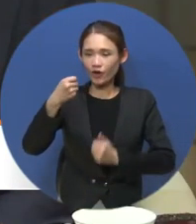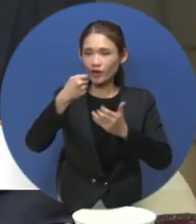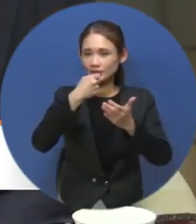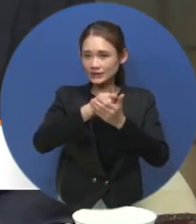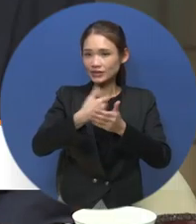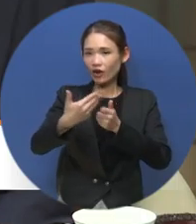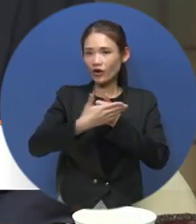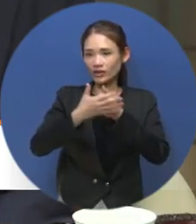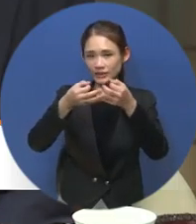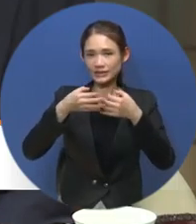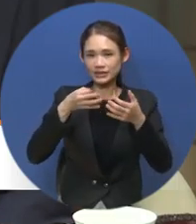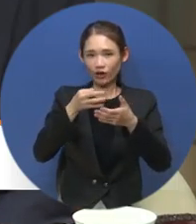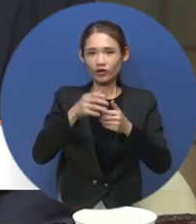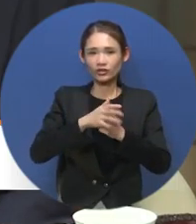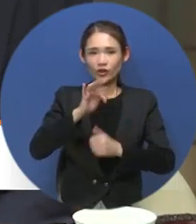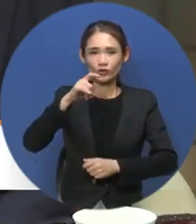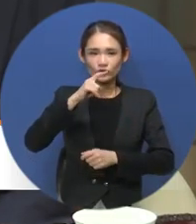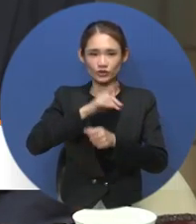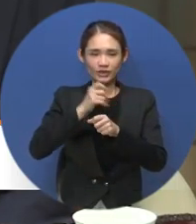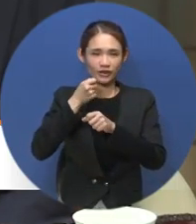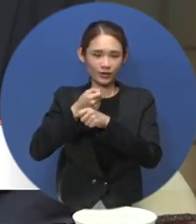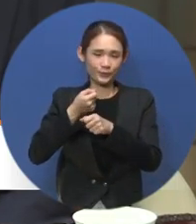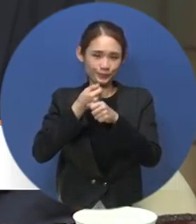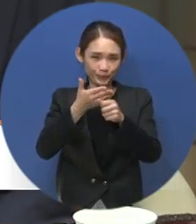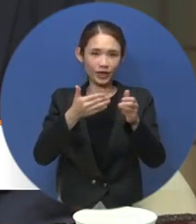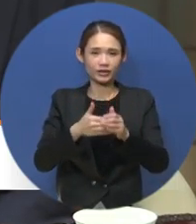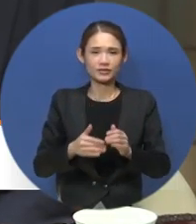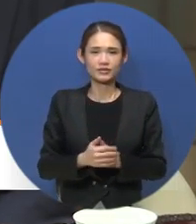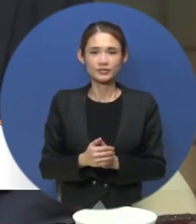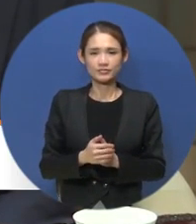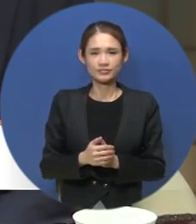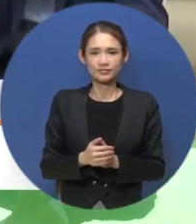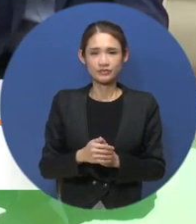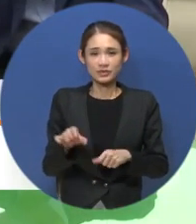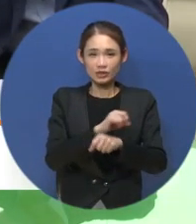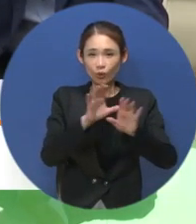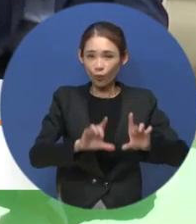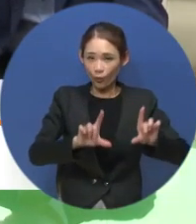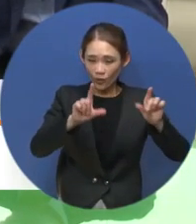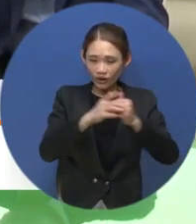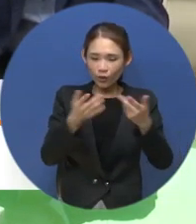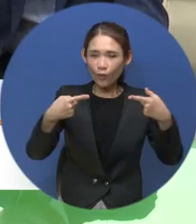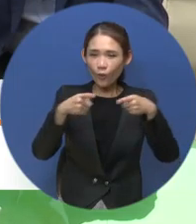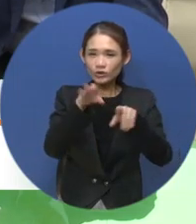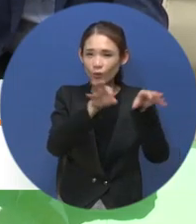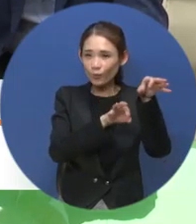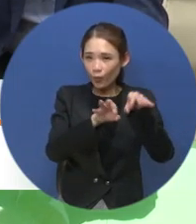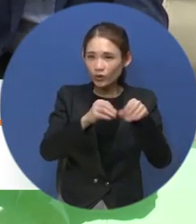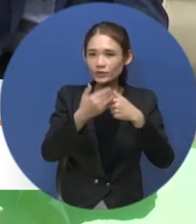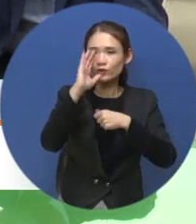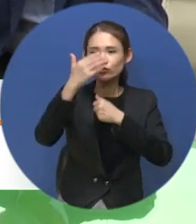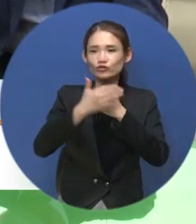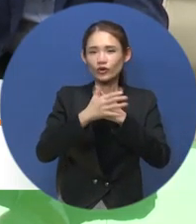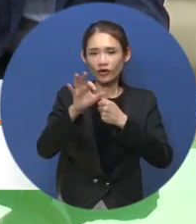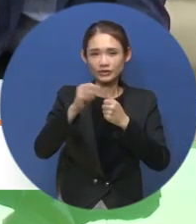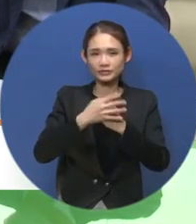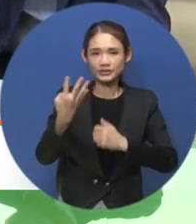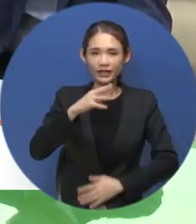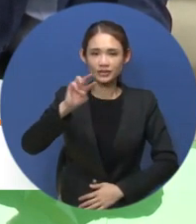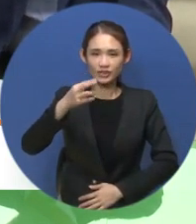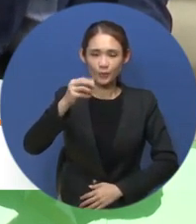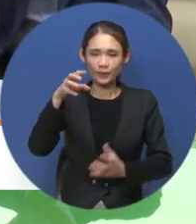해 취업준비생에게 든든한 힘이 될 전망입니다. 이는 지난 10일 GS칼텍스 노동조합과 회사가